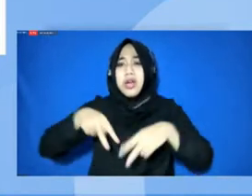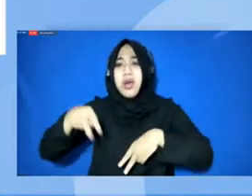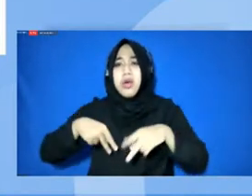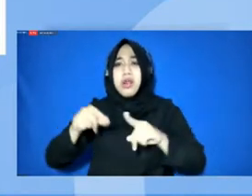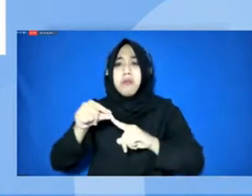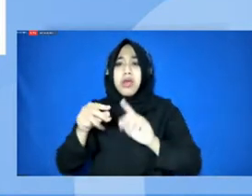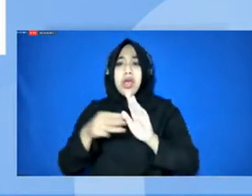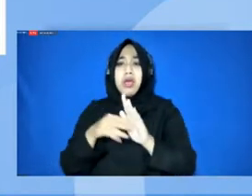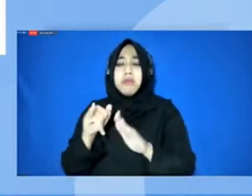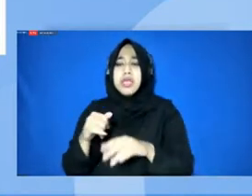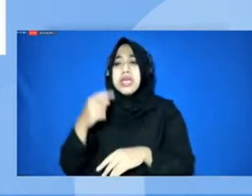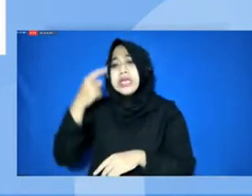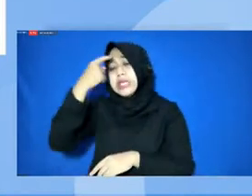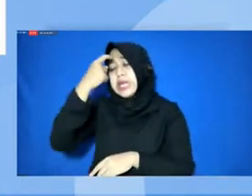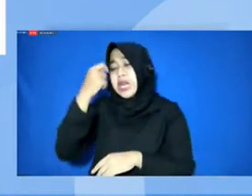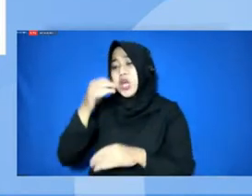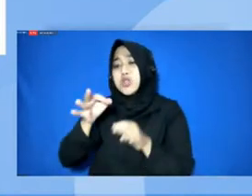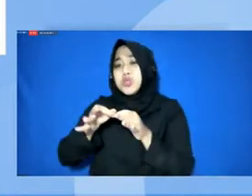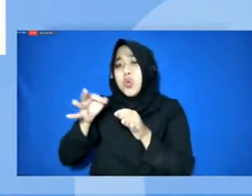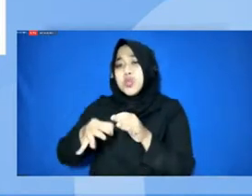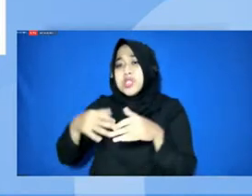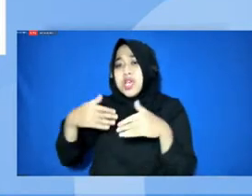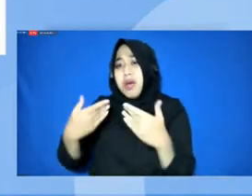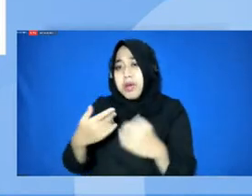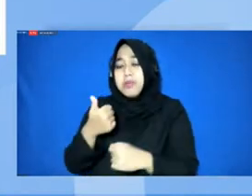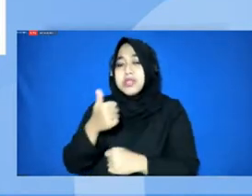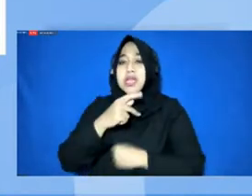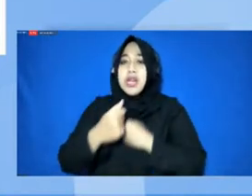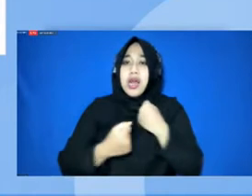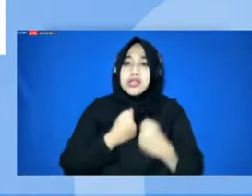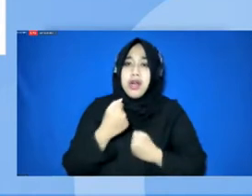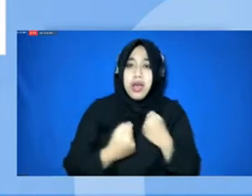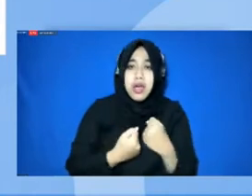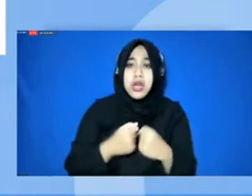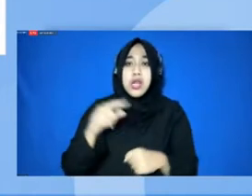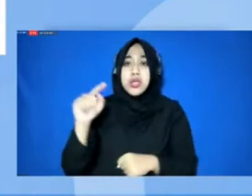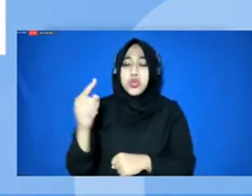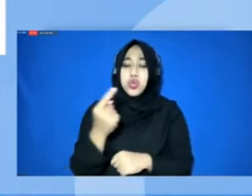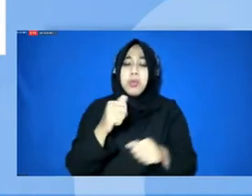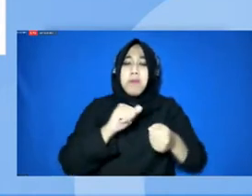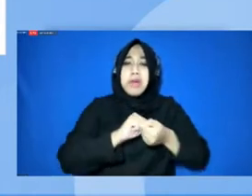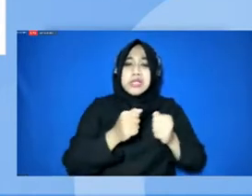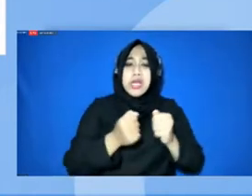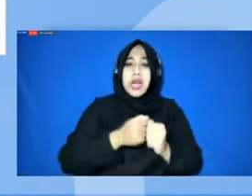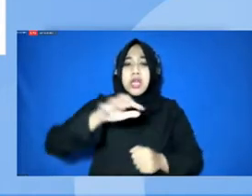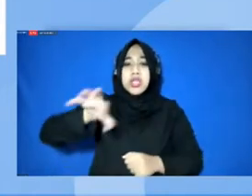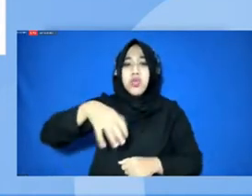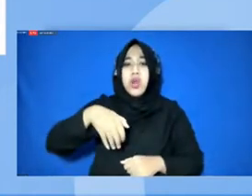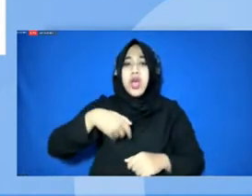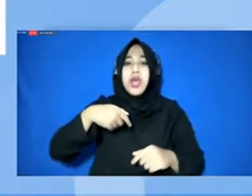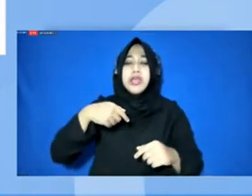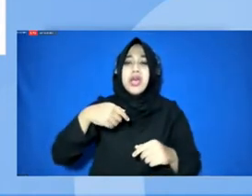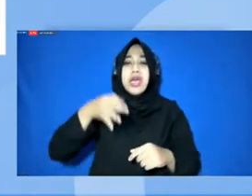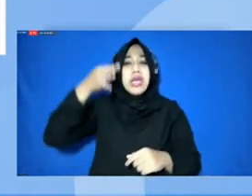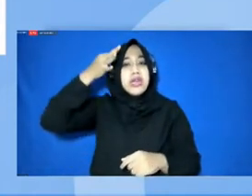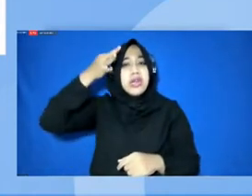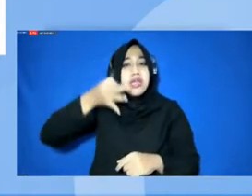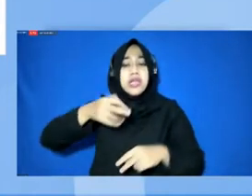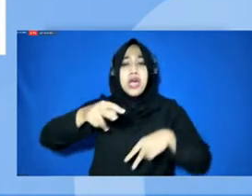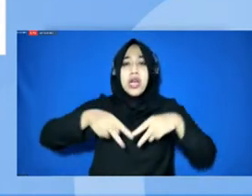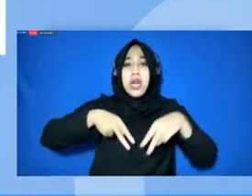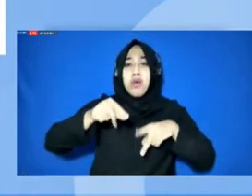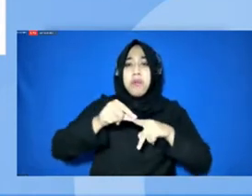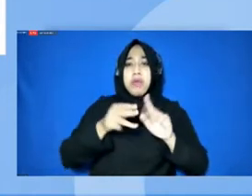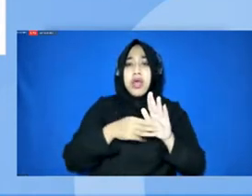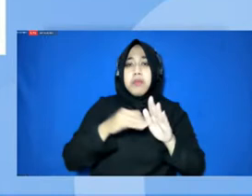Sibat. Kira-kira solusi apa yang bisa dilaksanakan, terutama permasalahan di wilayah pelosok saat ini relawan PMI terus